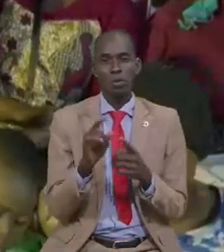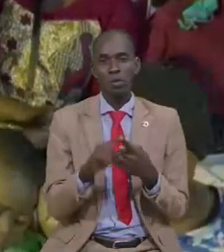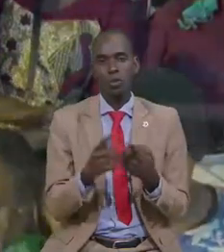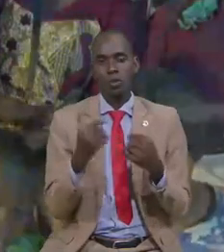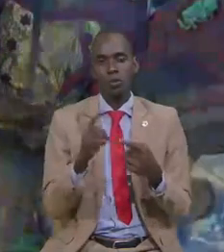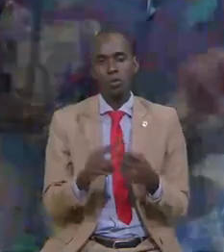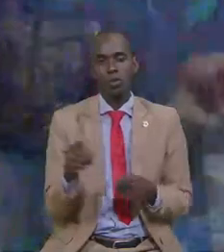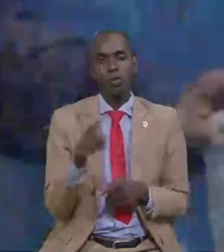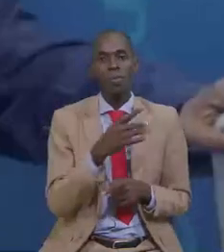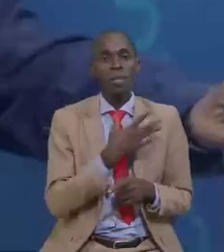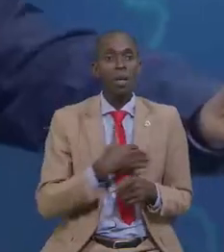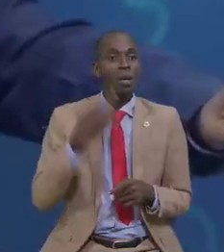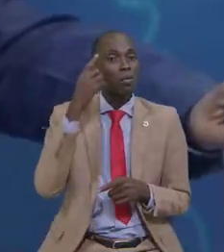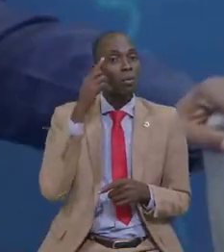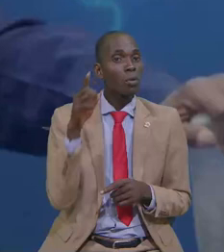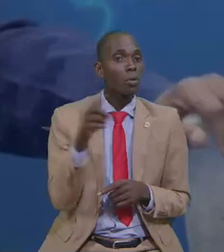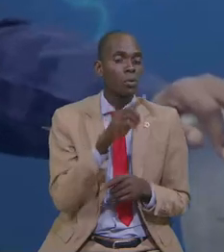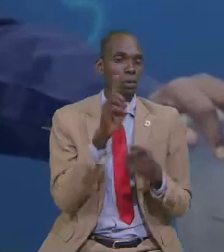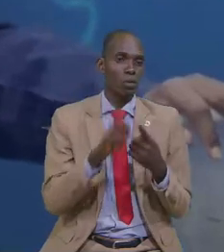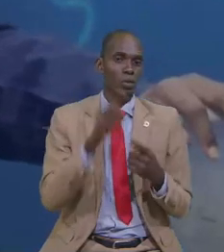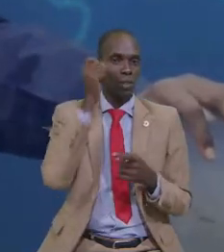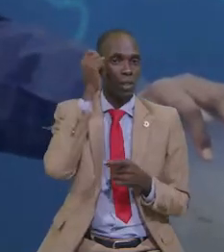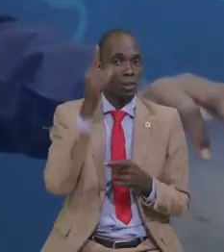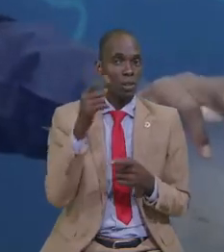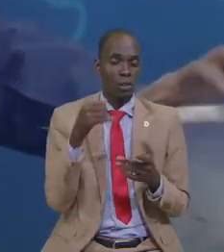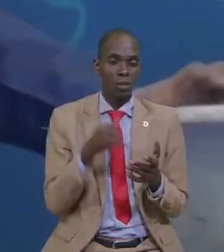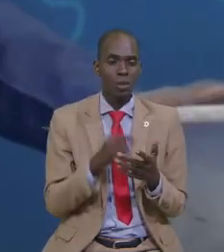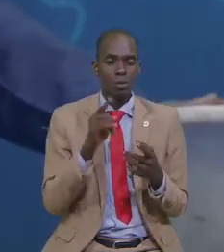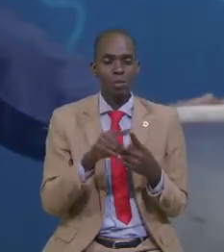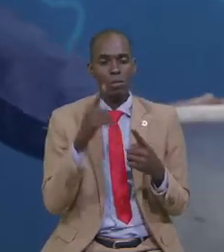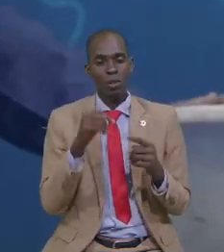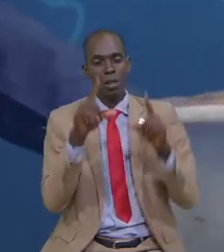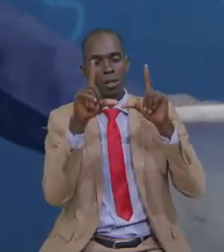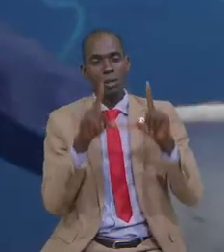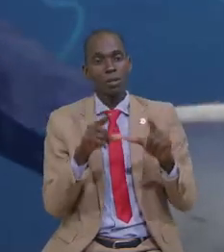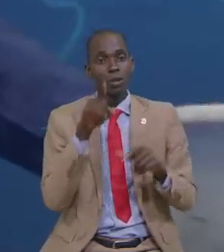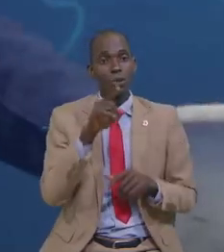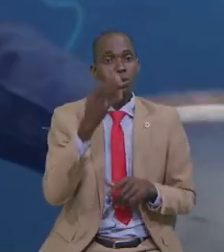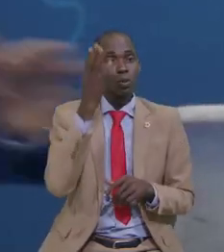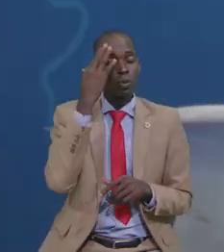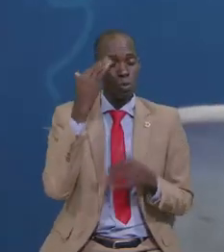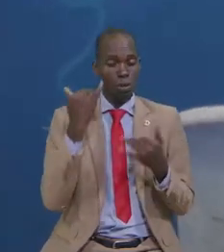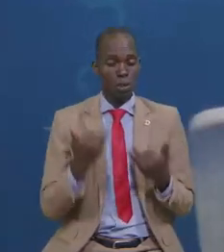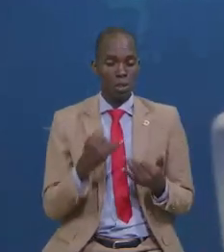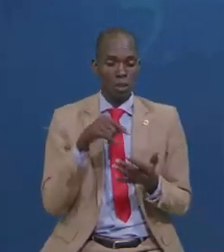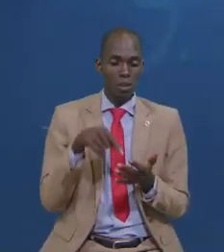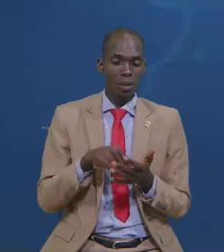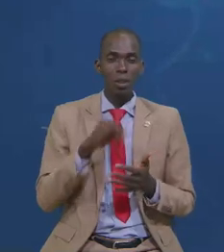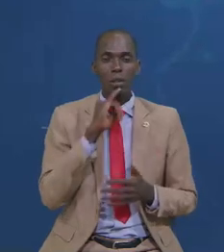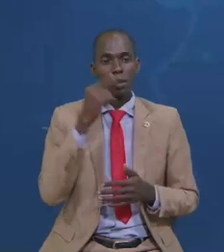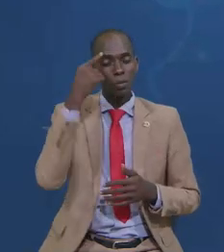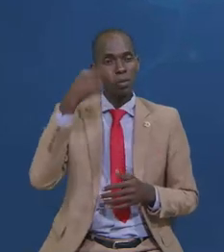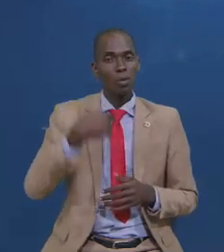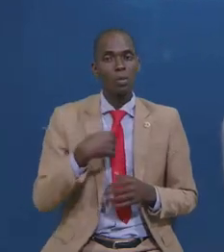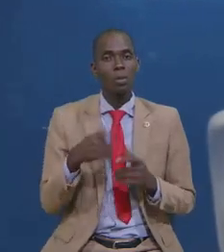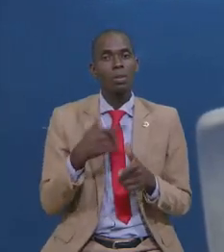message de la libération vous parvienne. Et pour que vous compreniez cela à fond, sachant que